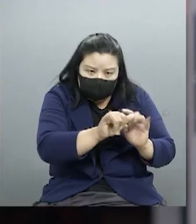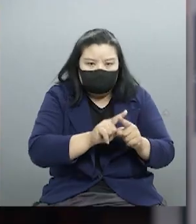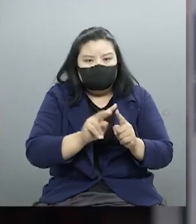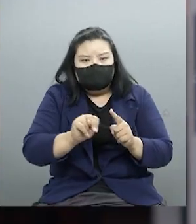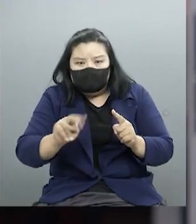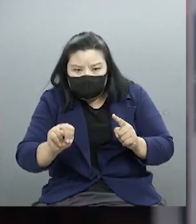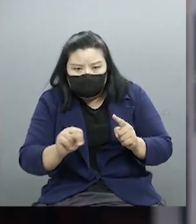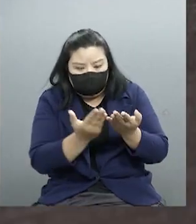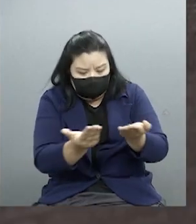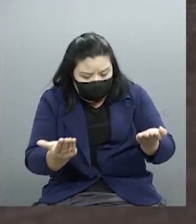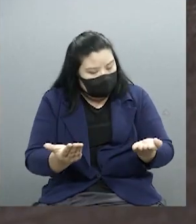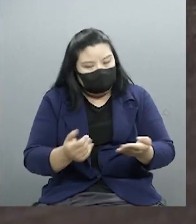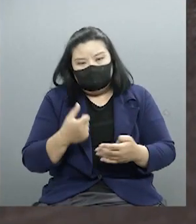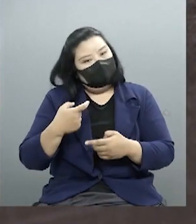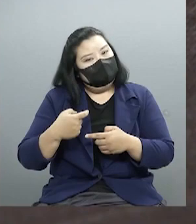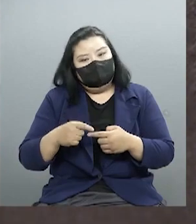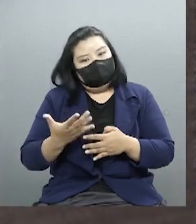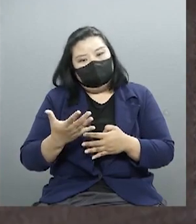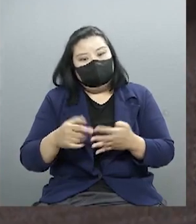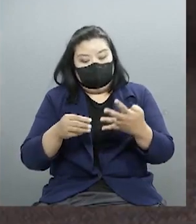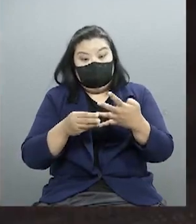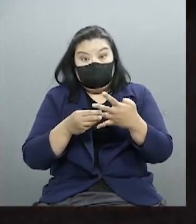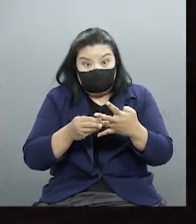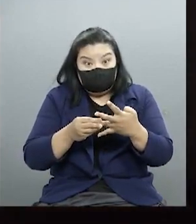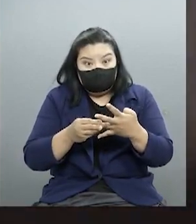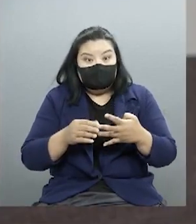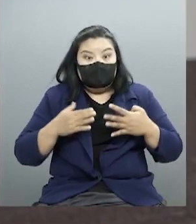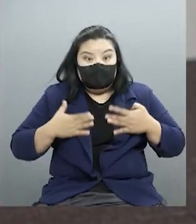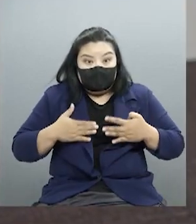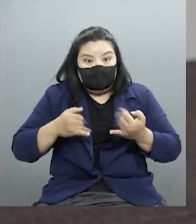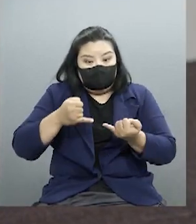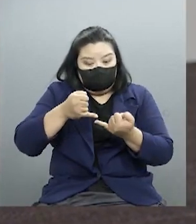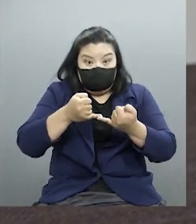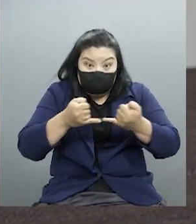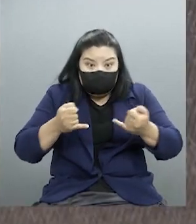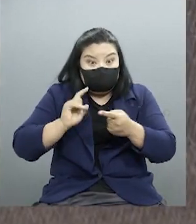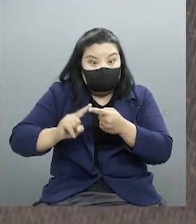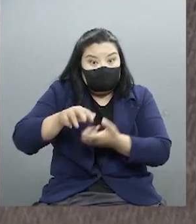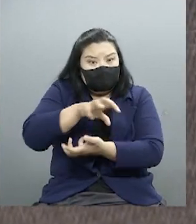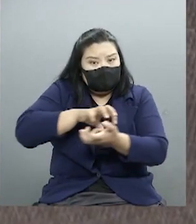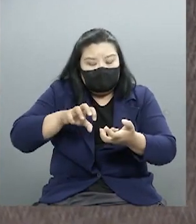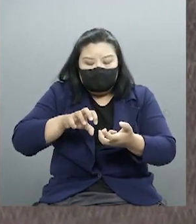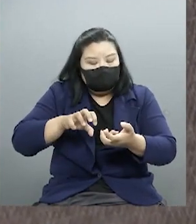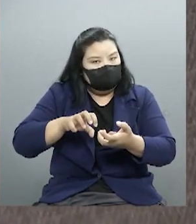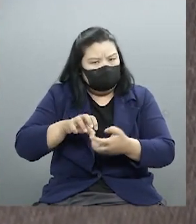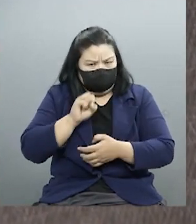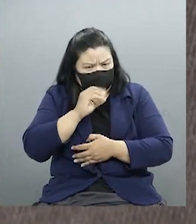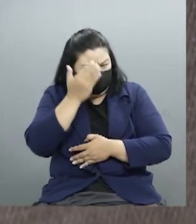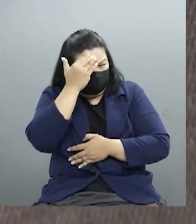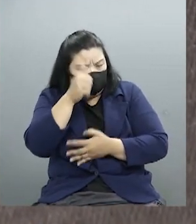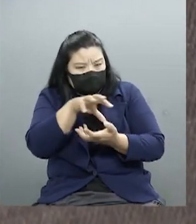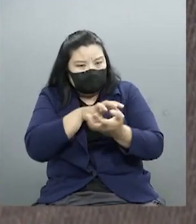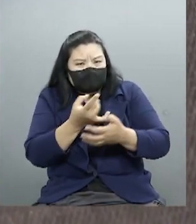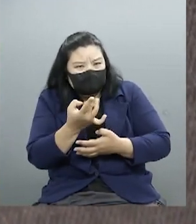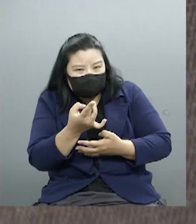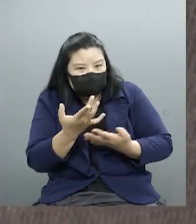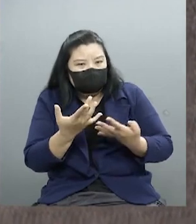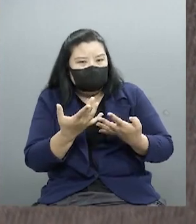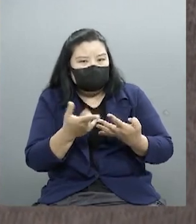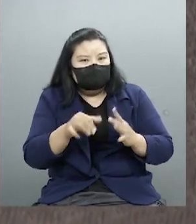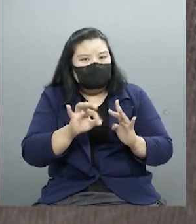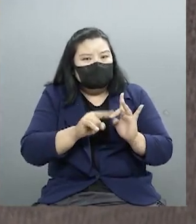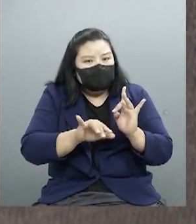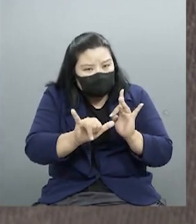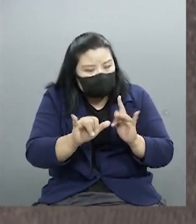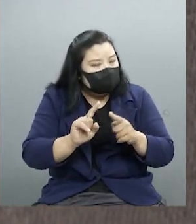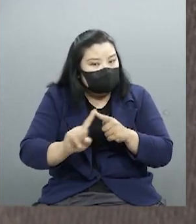ได้ส่วนผ้าผสมเนี่ยตอบยากเพราะว่าในตัวคอนเทนต์ไม่ได้บอกว่าเป็นผ้าผสมอะไรกับอะไรเส้นใยแต่ละเส้นใยเนี่ยถ้าผสมกันเราจะ